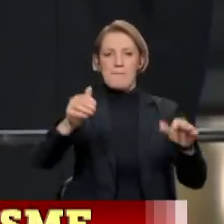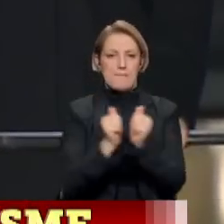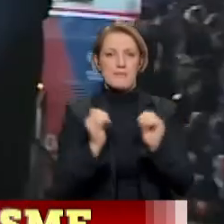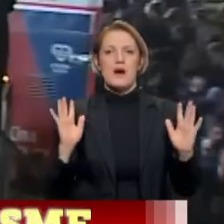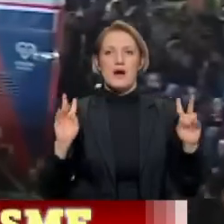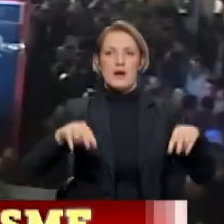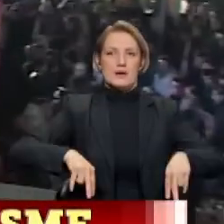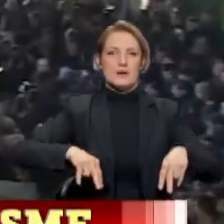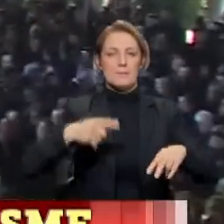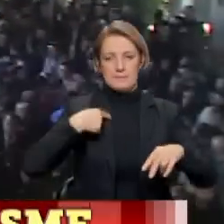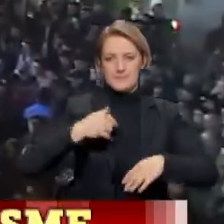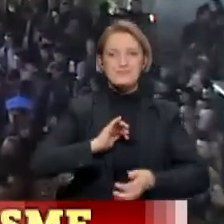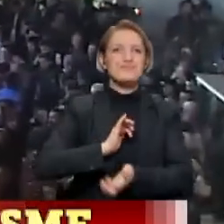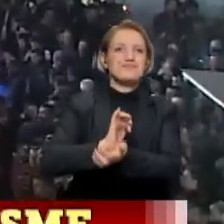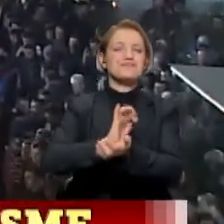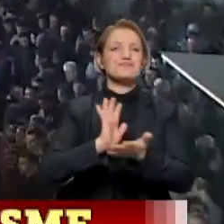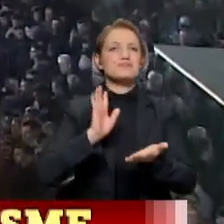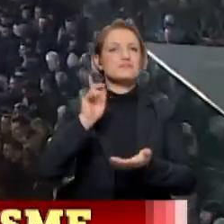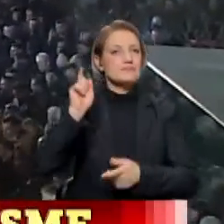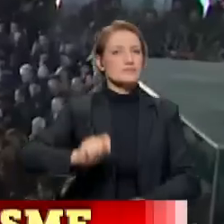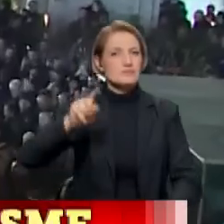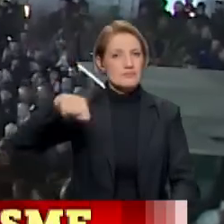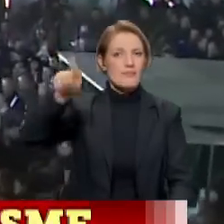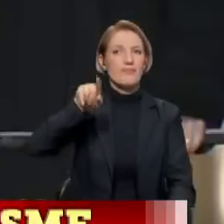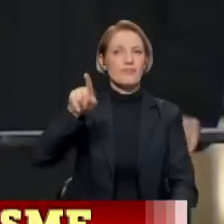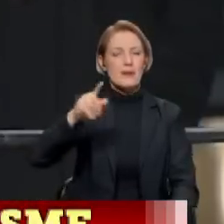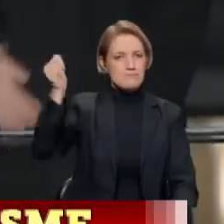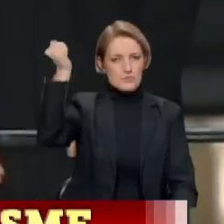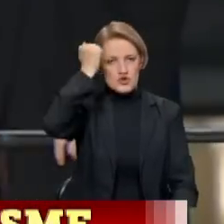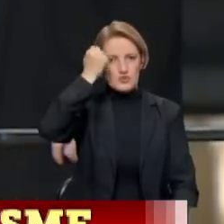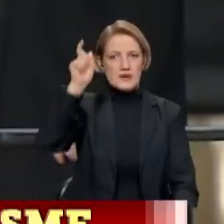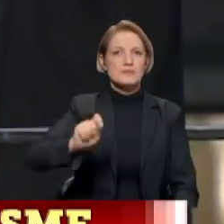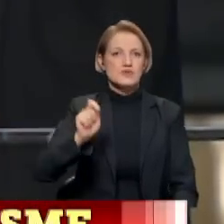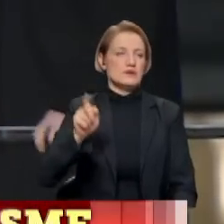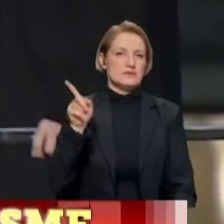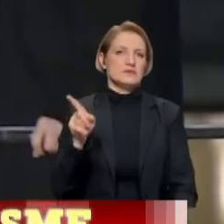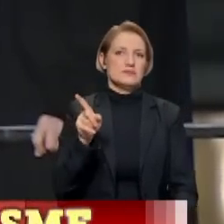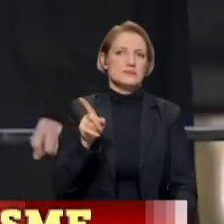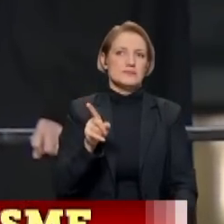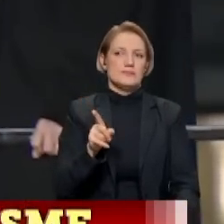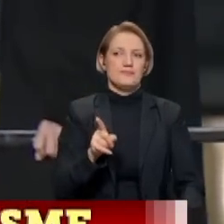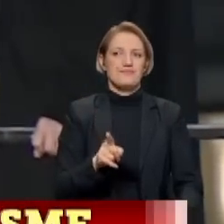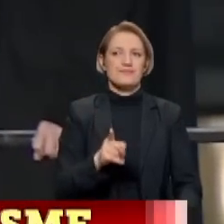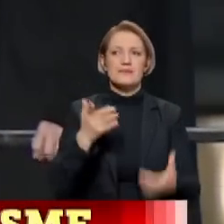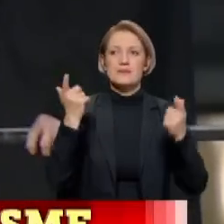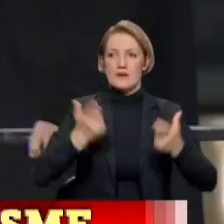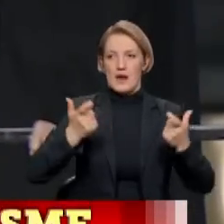Bizi mahkum etmeye kalkanları pişman edeceğiz.